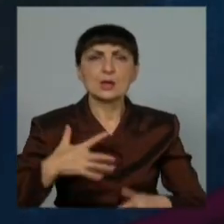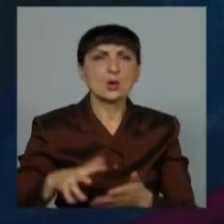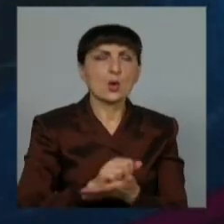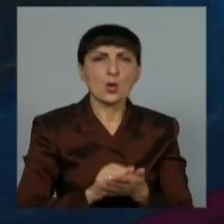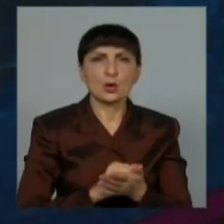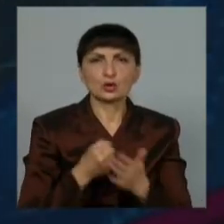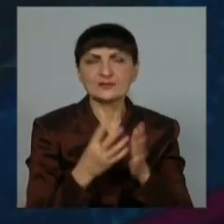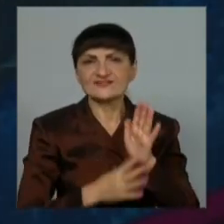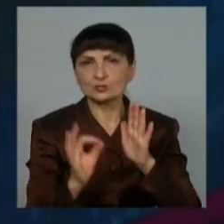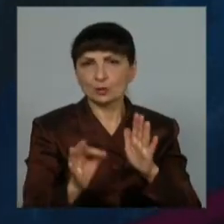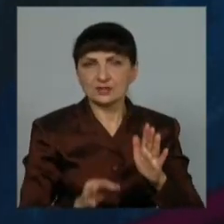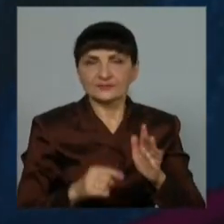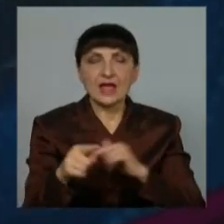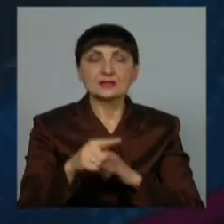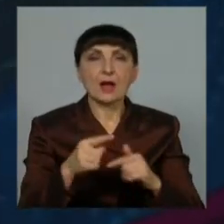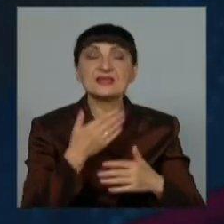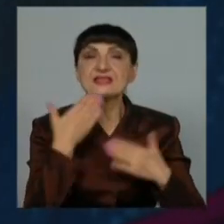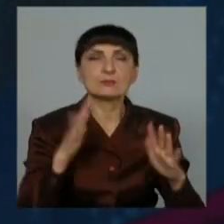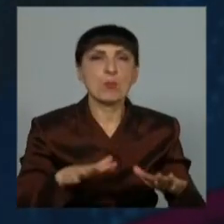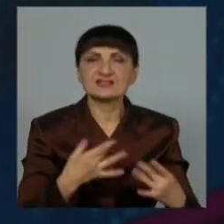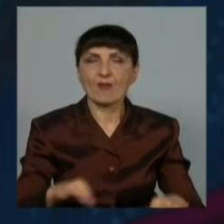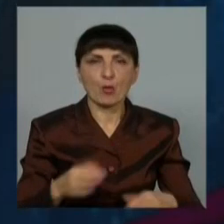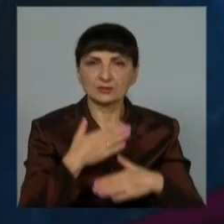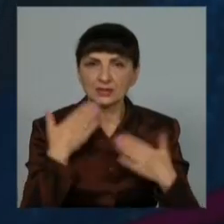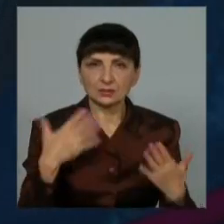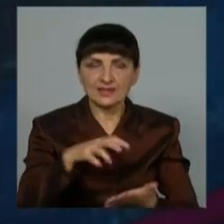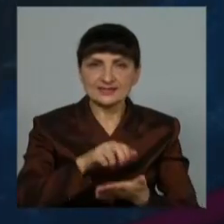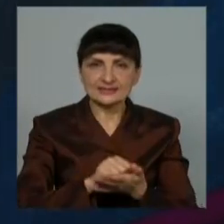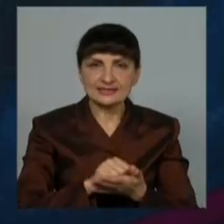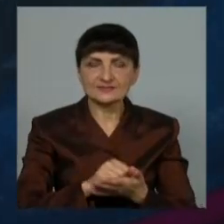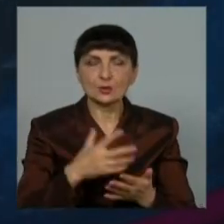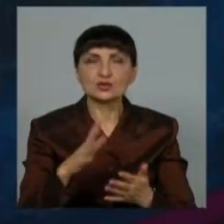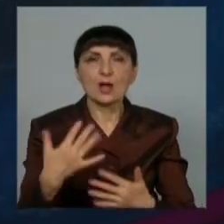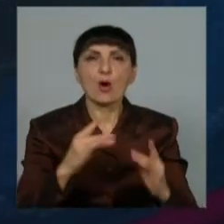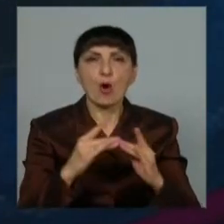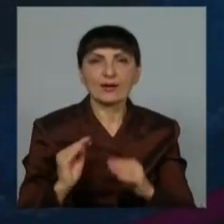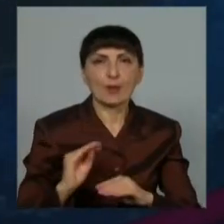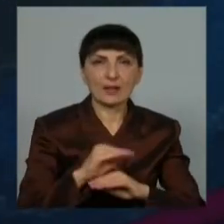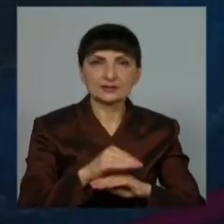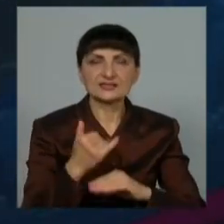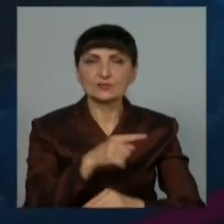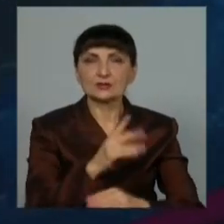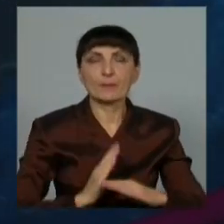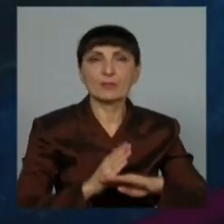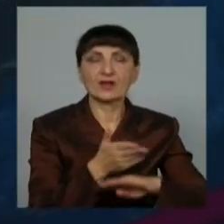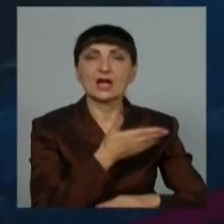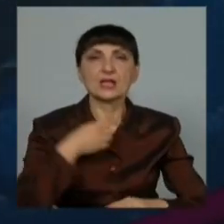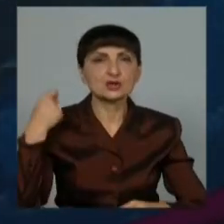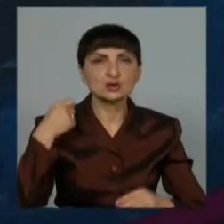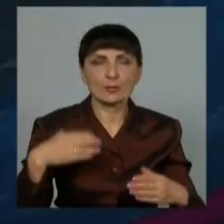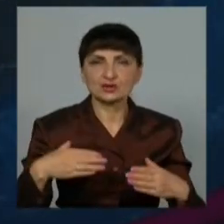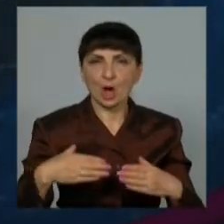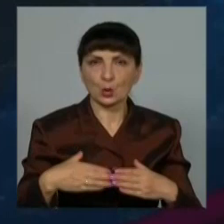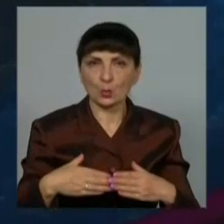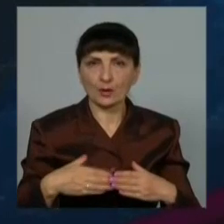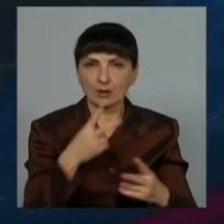легких. В медучреждении практически нет свободных мест, задействованы резервные койки. Сегодня там побывала и наша съемочная